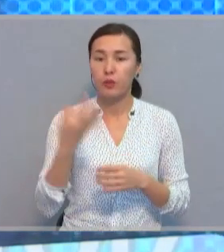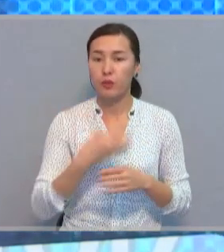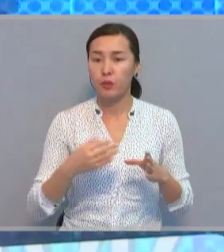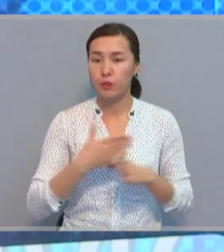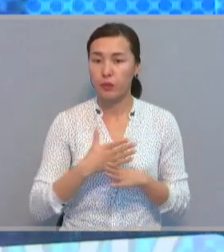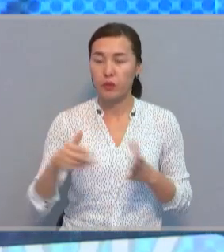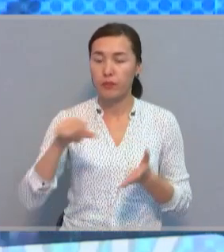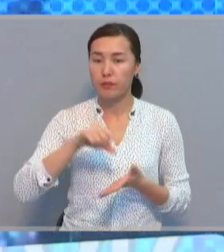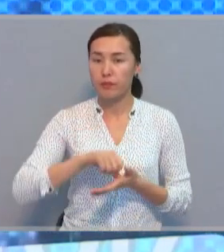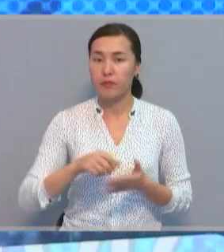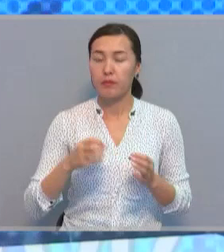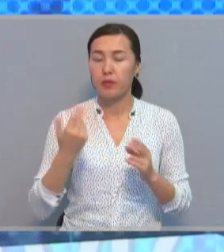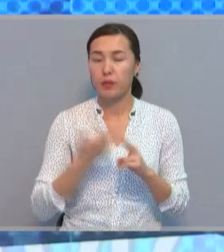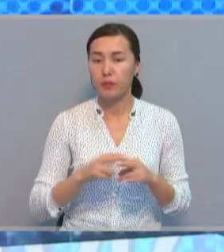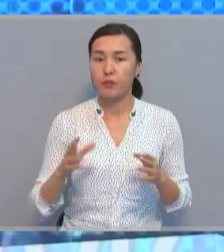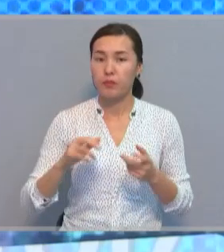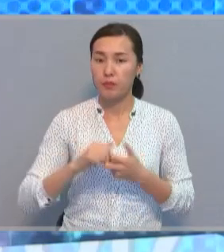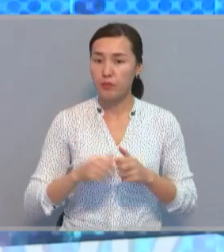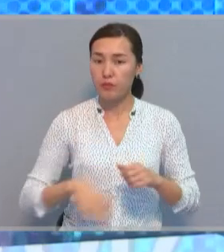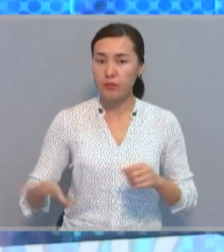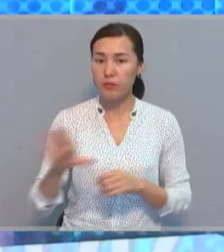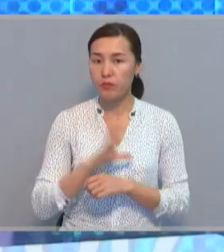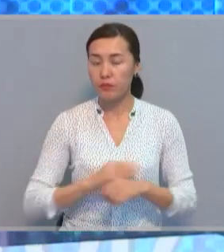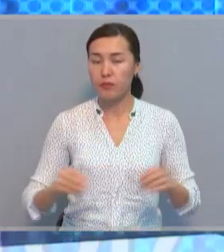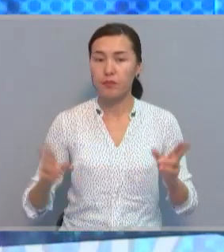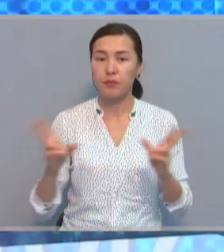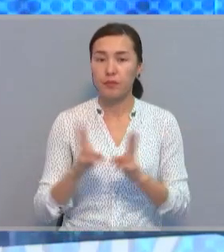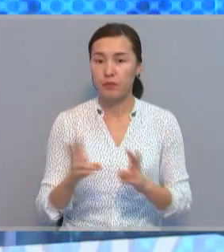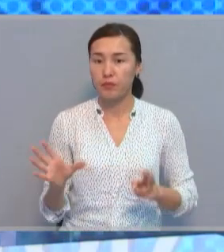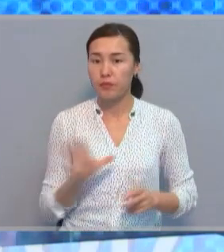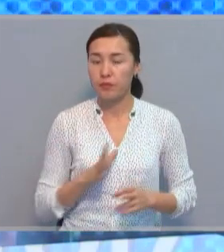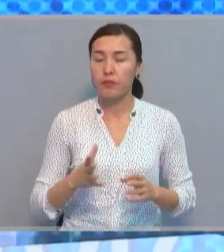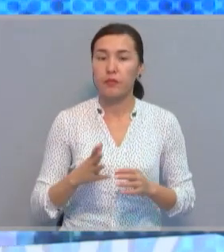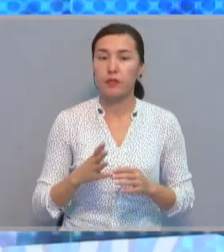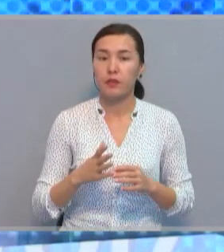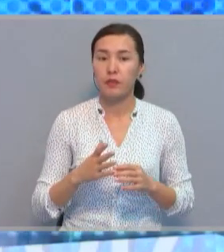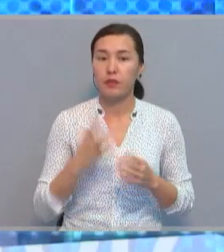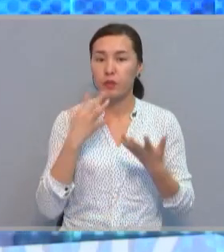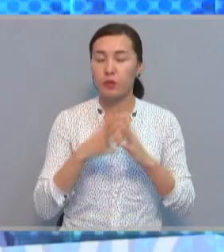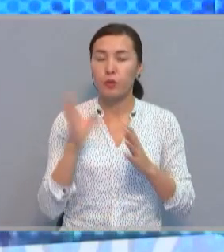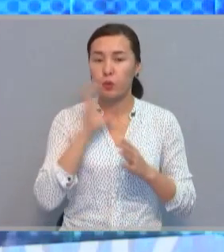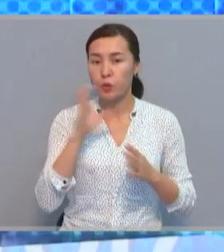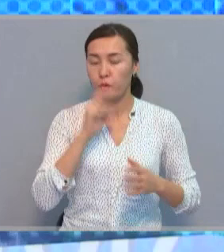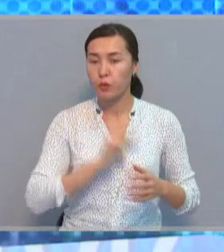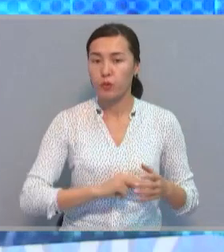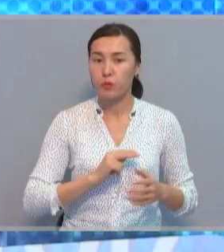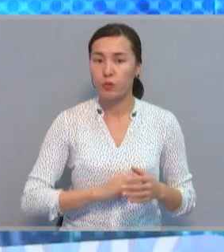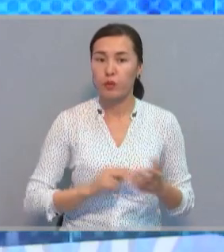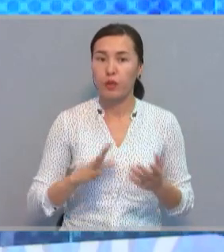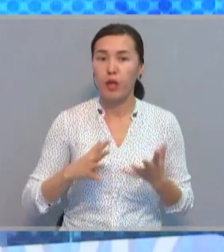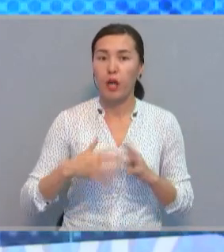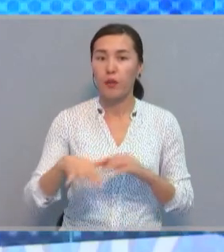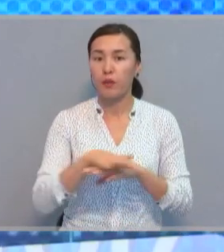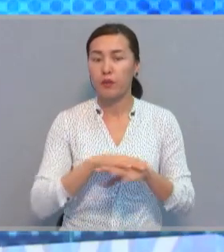облыстық филиалының мүшелері ондағы қордаланған проблемалармен бетпе-бет келіп жүр. Жылыжай, су шаруашылығы,